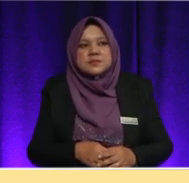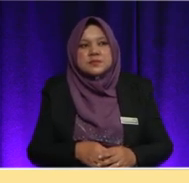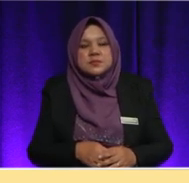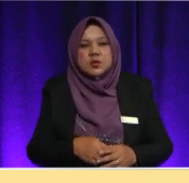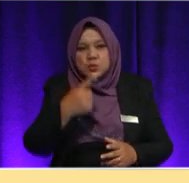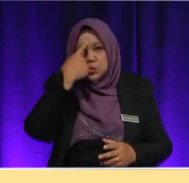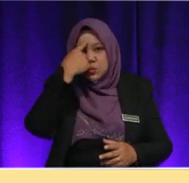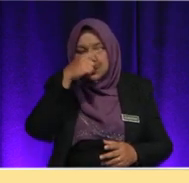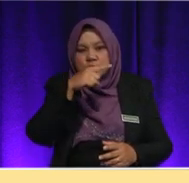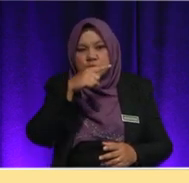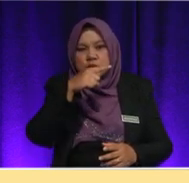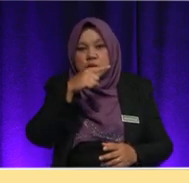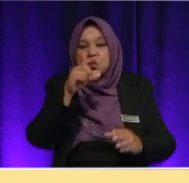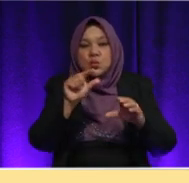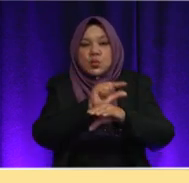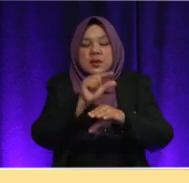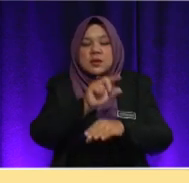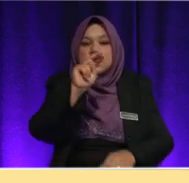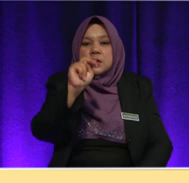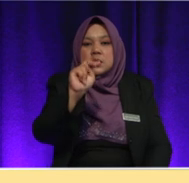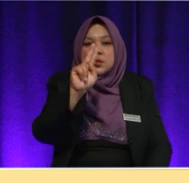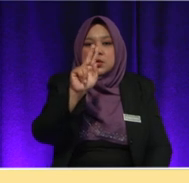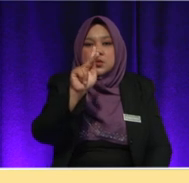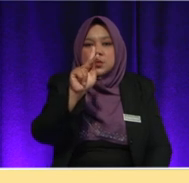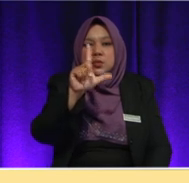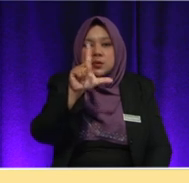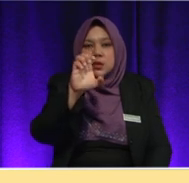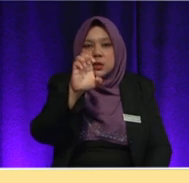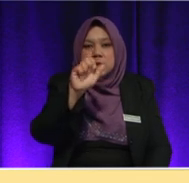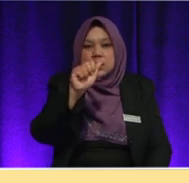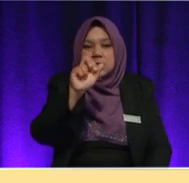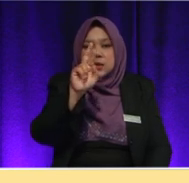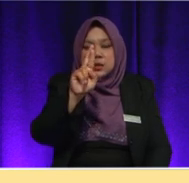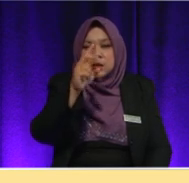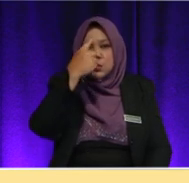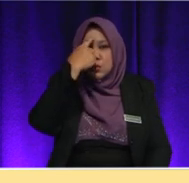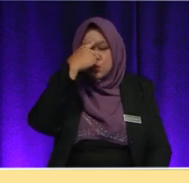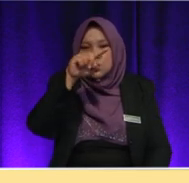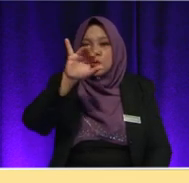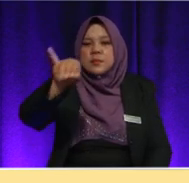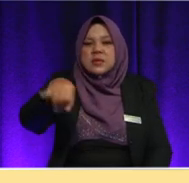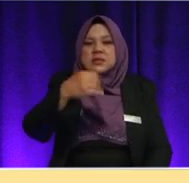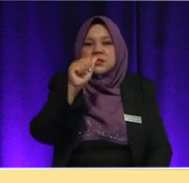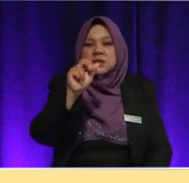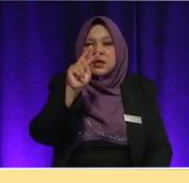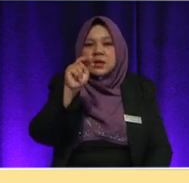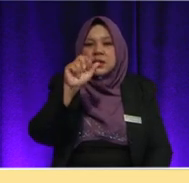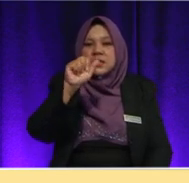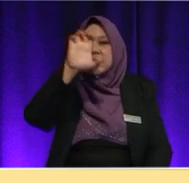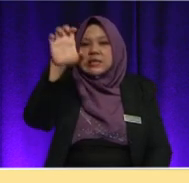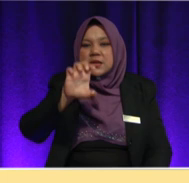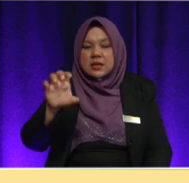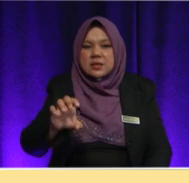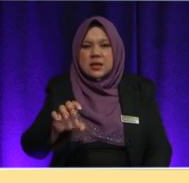menjanda tenaga elektrik Nah coba tenaga listrik ini yang dijamin menggunakan tenaga gerenium nih lebih